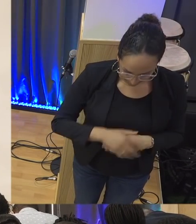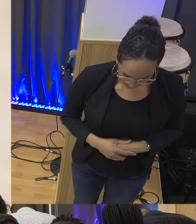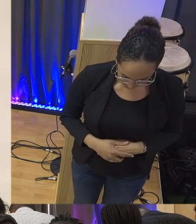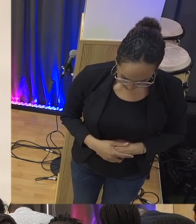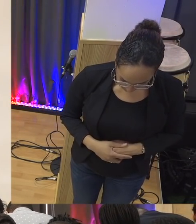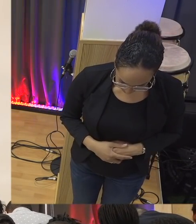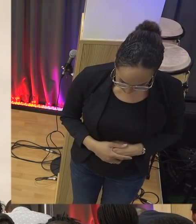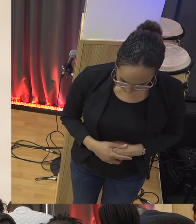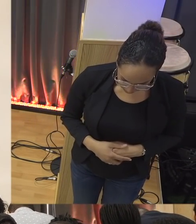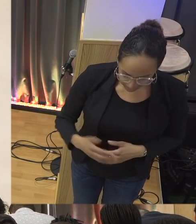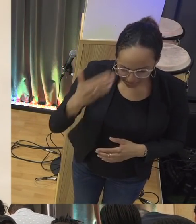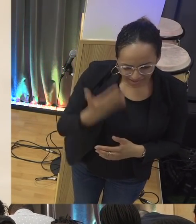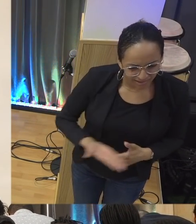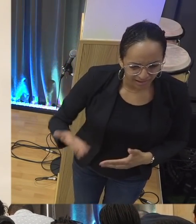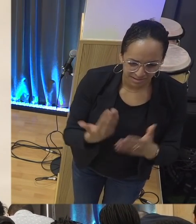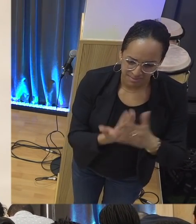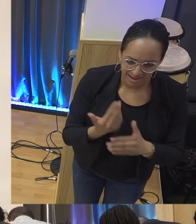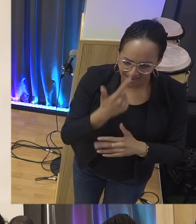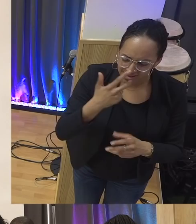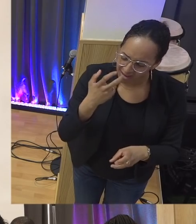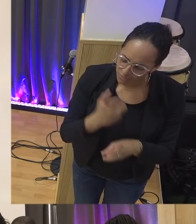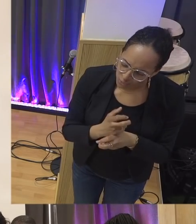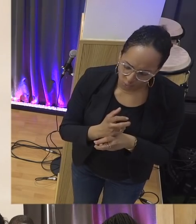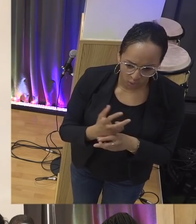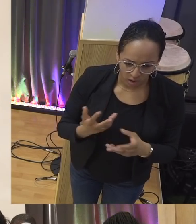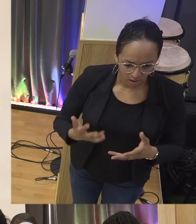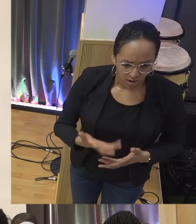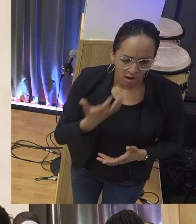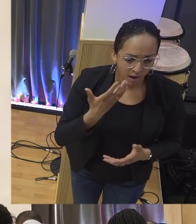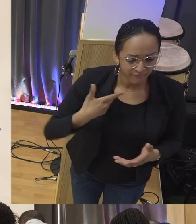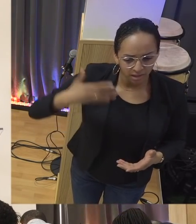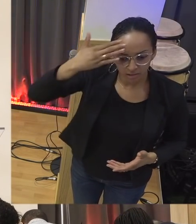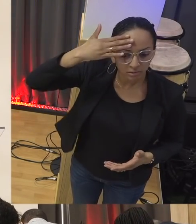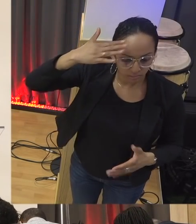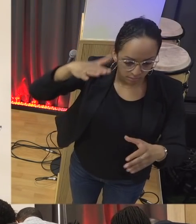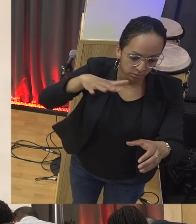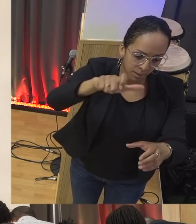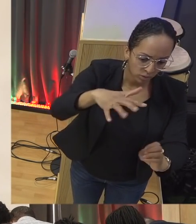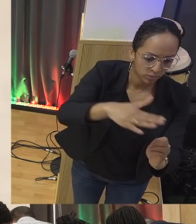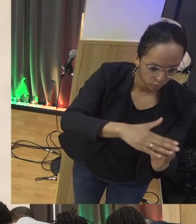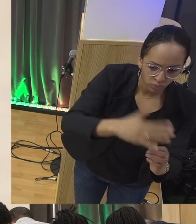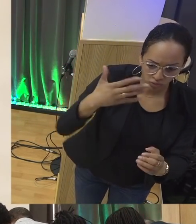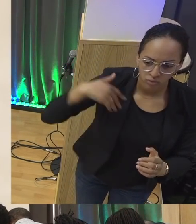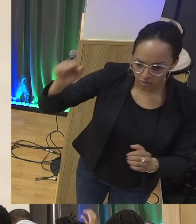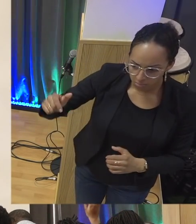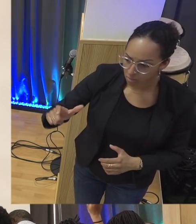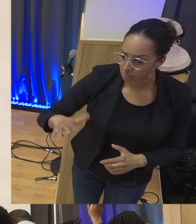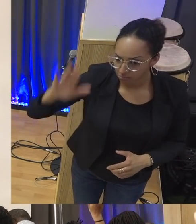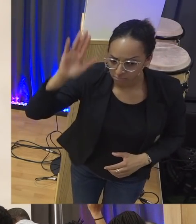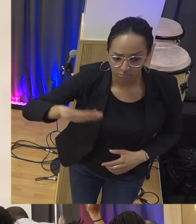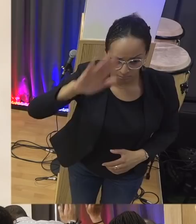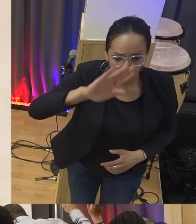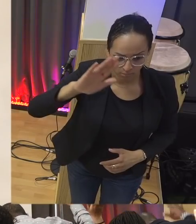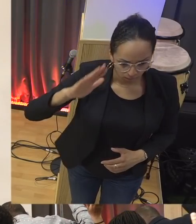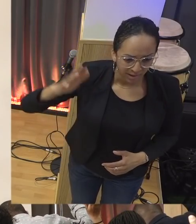a quelques-uns qui ont vraiment besoin ce matin d'un attouchement divin dans la grâce de Dieu, simplement levez votre main à ta place. Lève ta main à ta place. Déjà plusieurs mains se